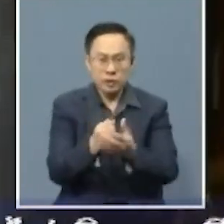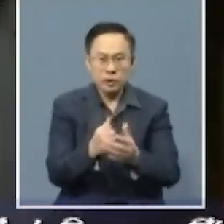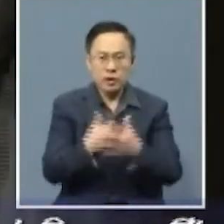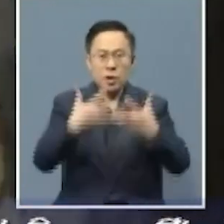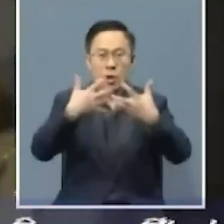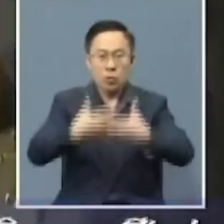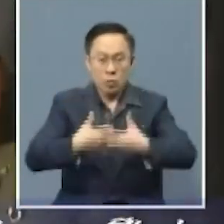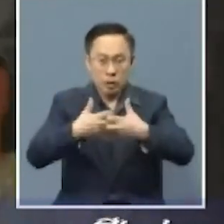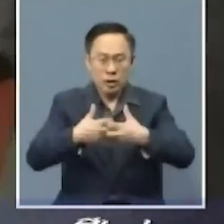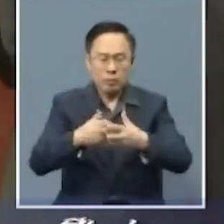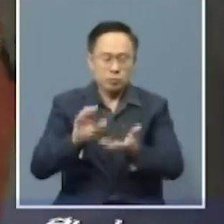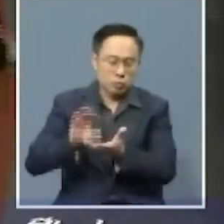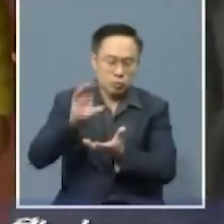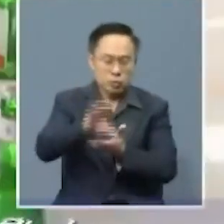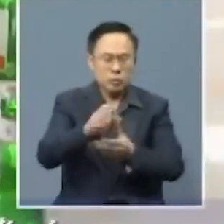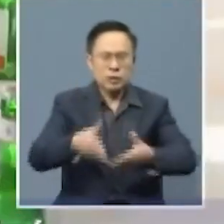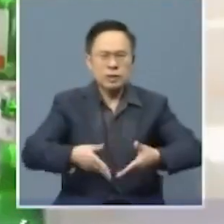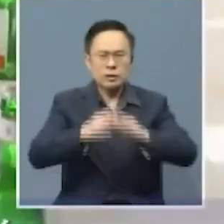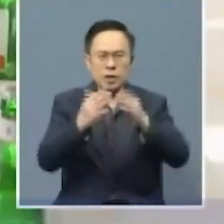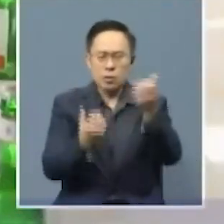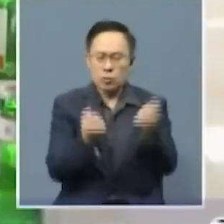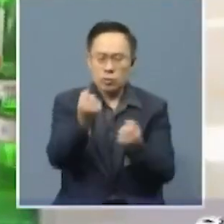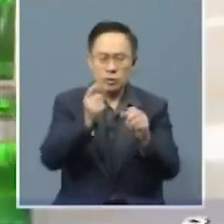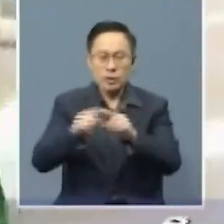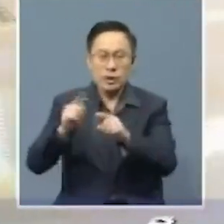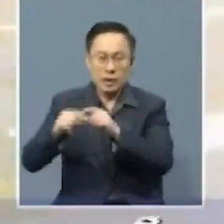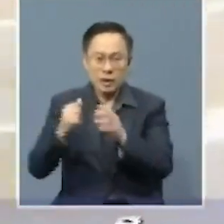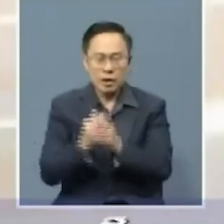องการจากบริษัทใหญ่ของโลกที่ต้อง